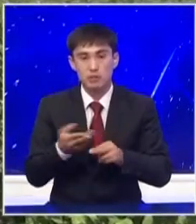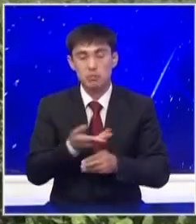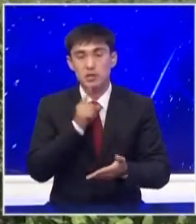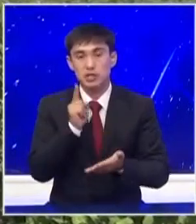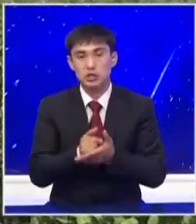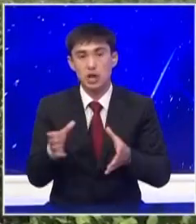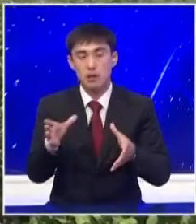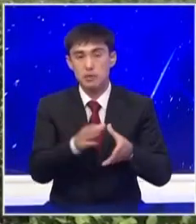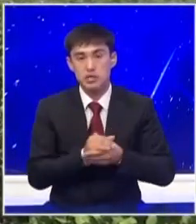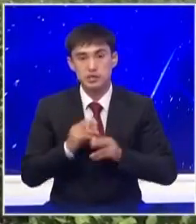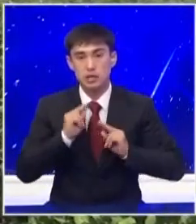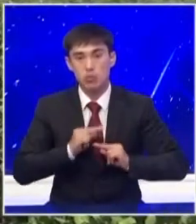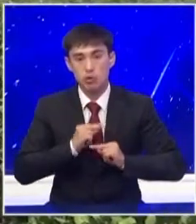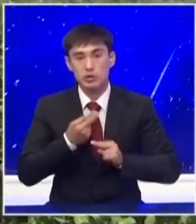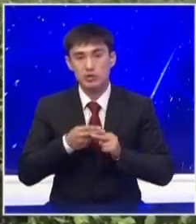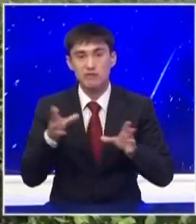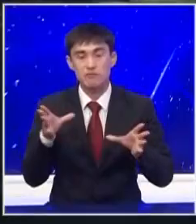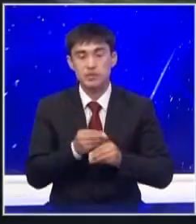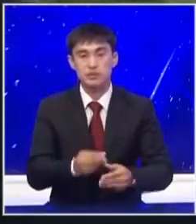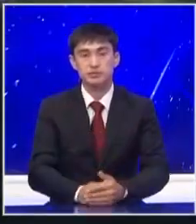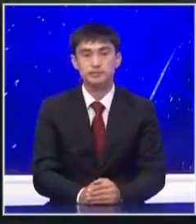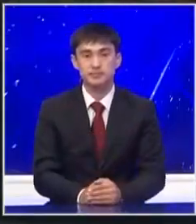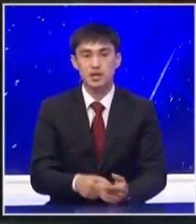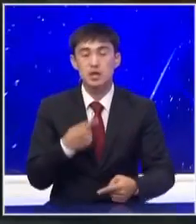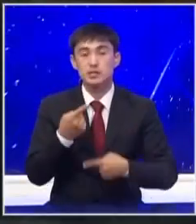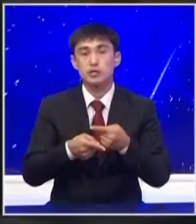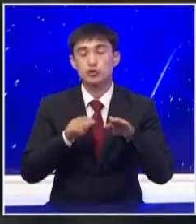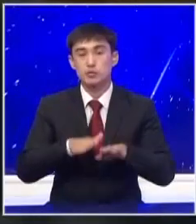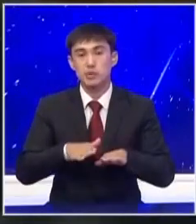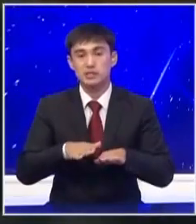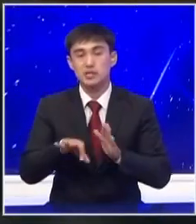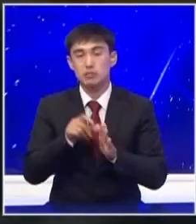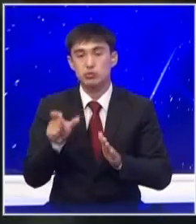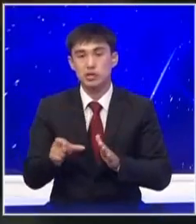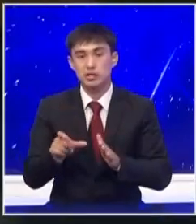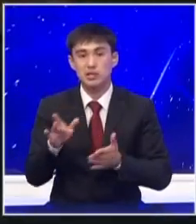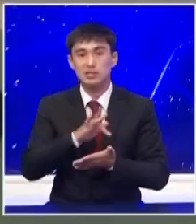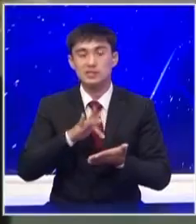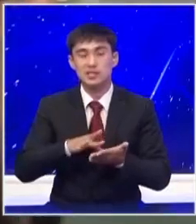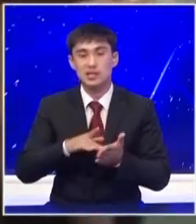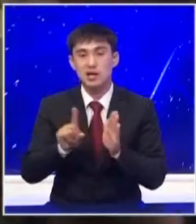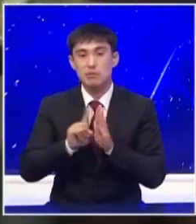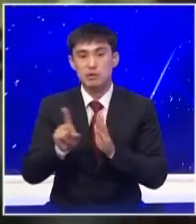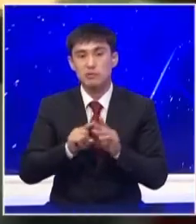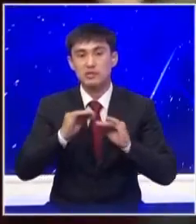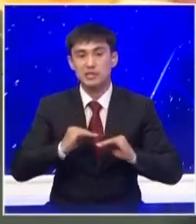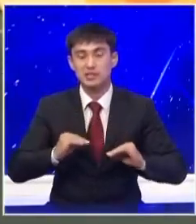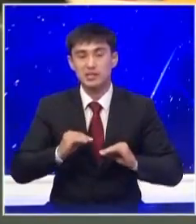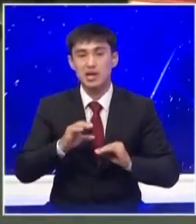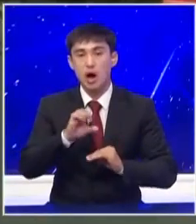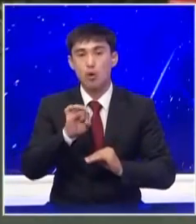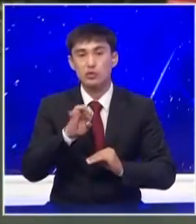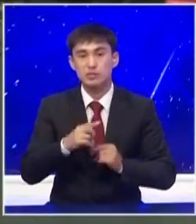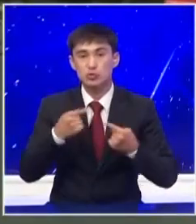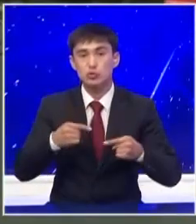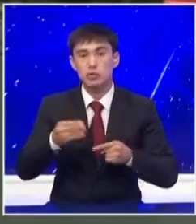должны объединиться и работать над ними вместе. Следующим пунктом посещения депутатов стал центр дневного пребывания для детей с аутизмом и